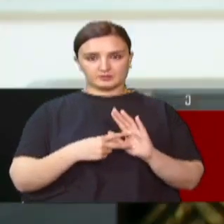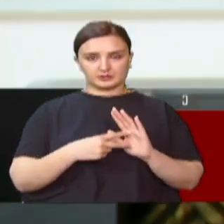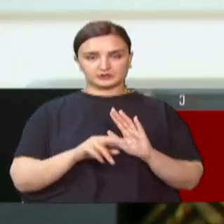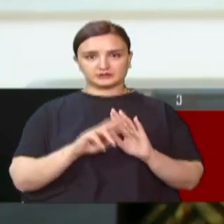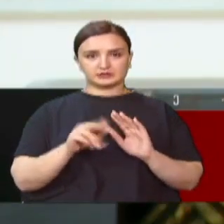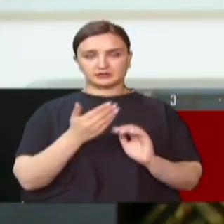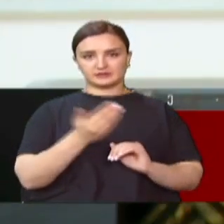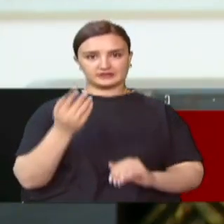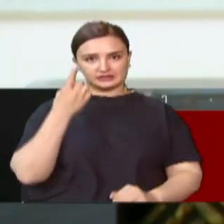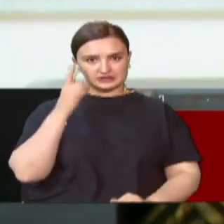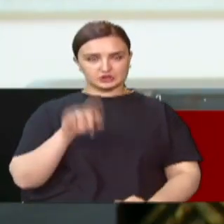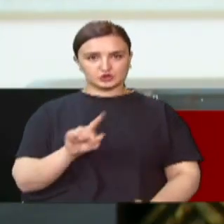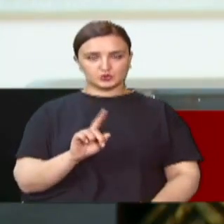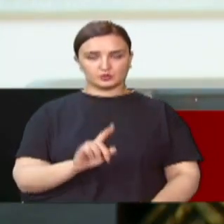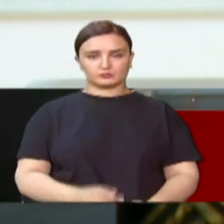და იცით, რომ